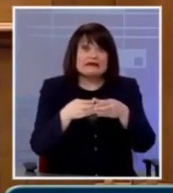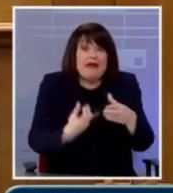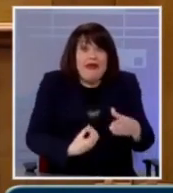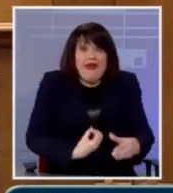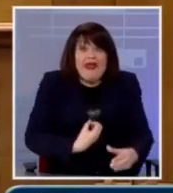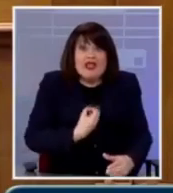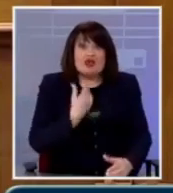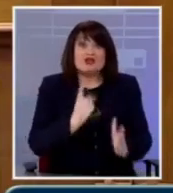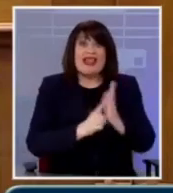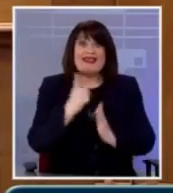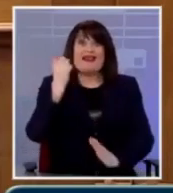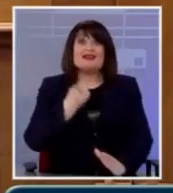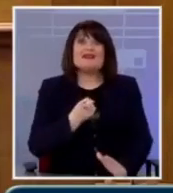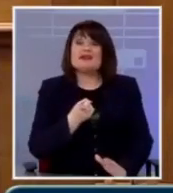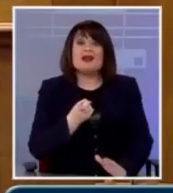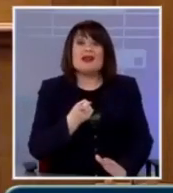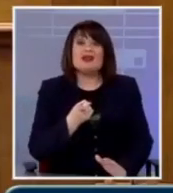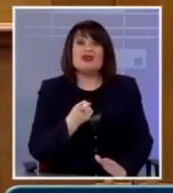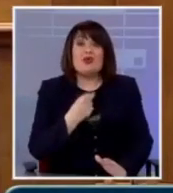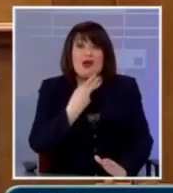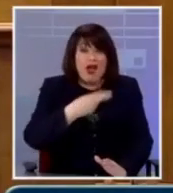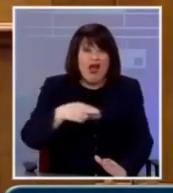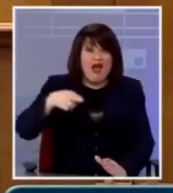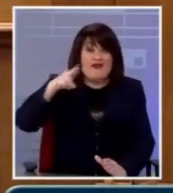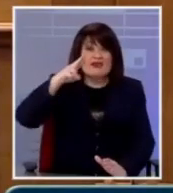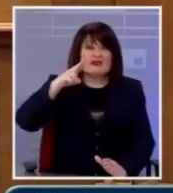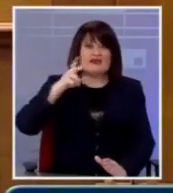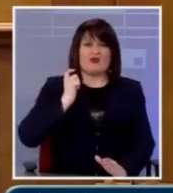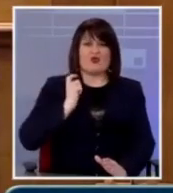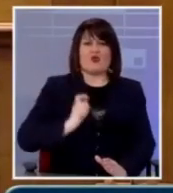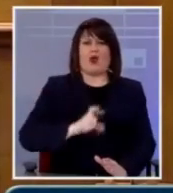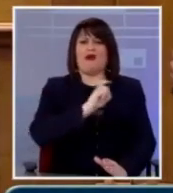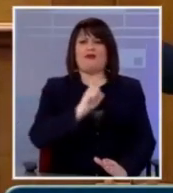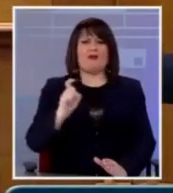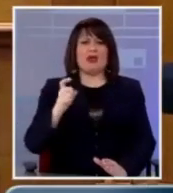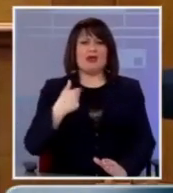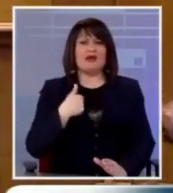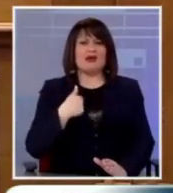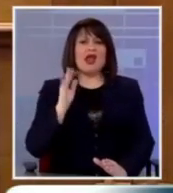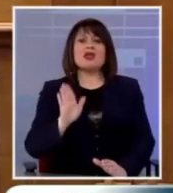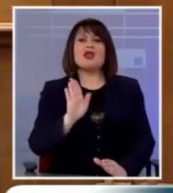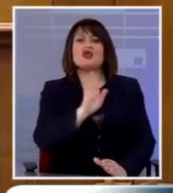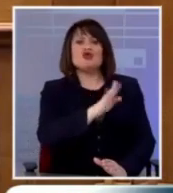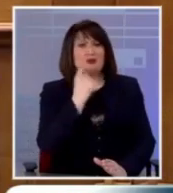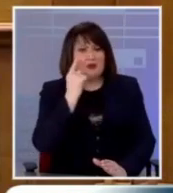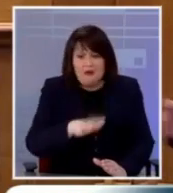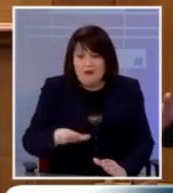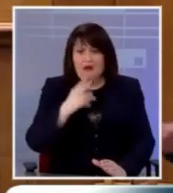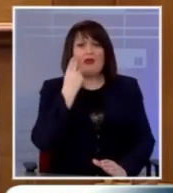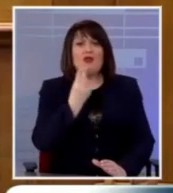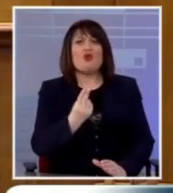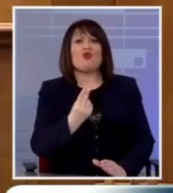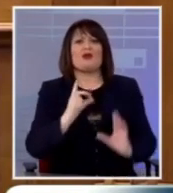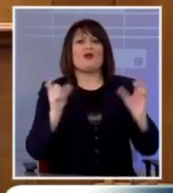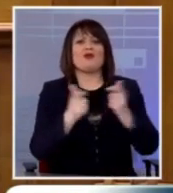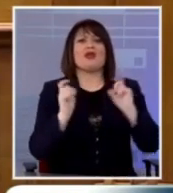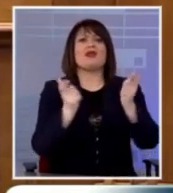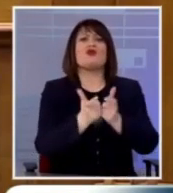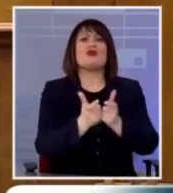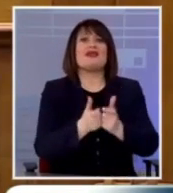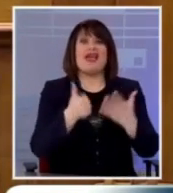το 11% της αύξησης των εκατομμυριούχων. Ζήσανε στη γειτονιά τους, στον περίγυρό τους, στο οικογενειακό τους περιβάλλον,